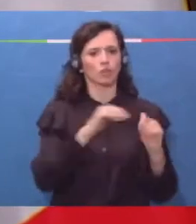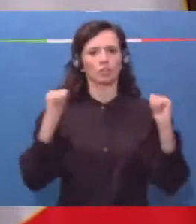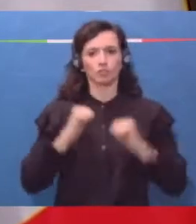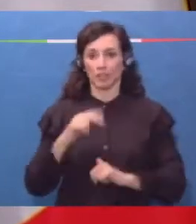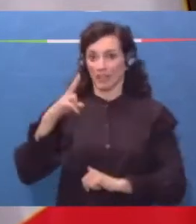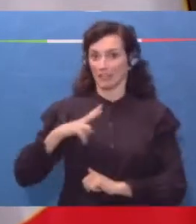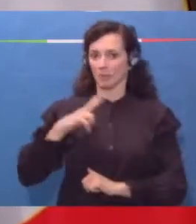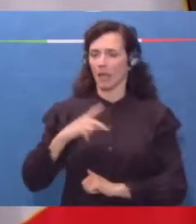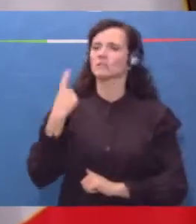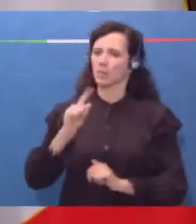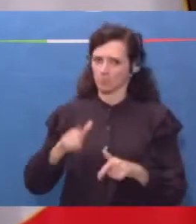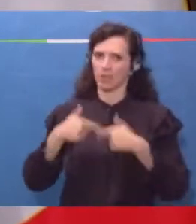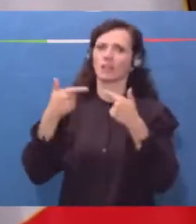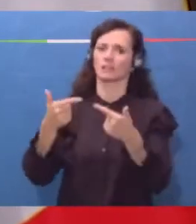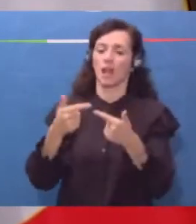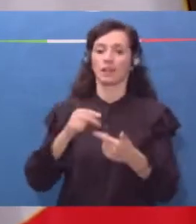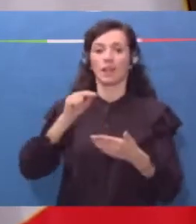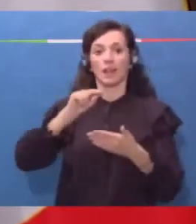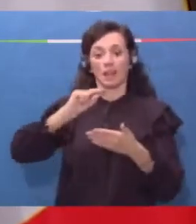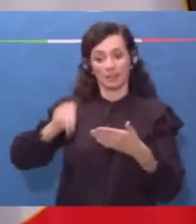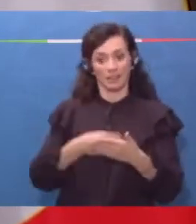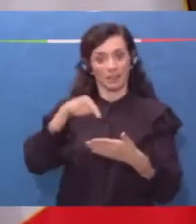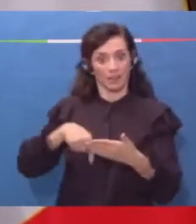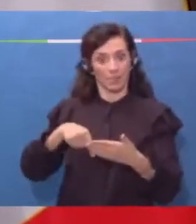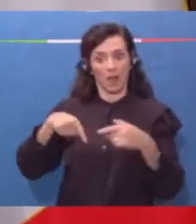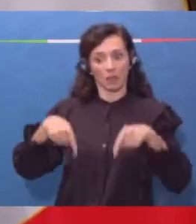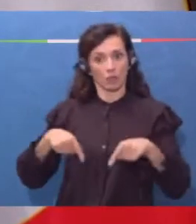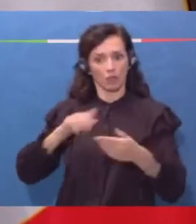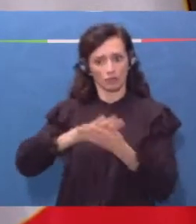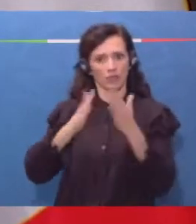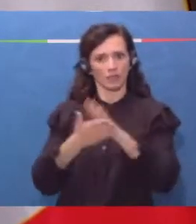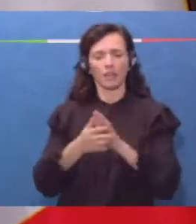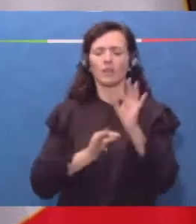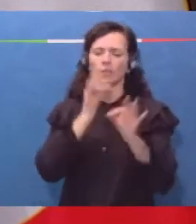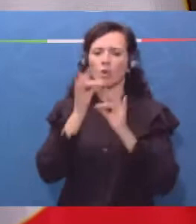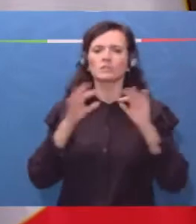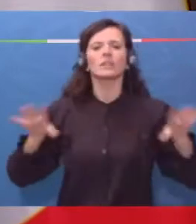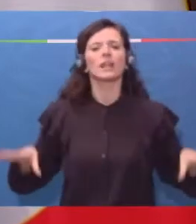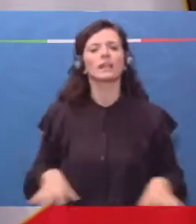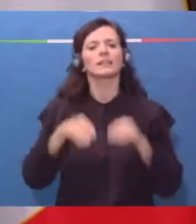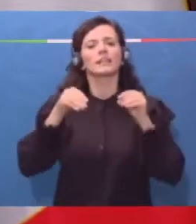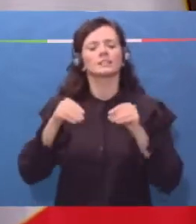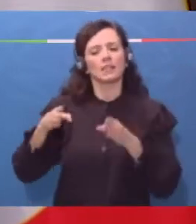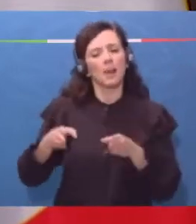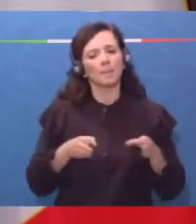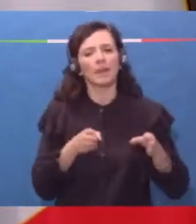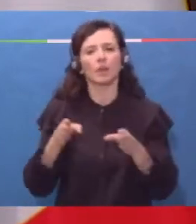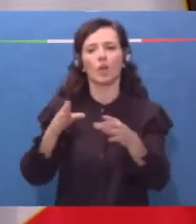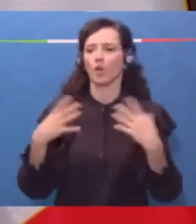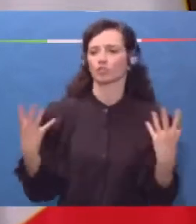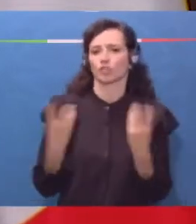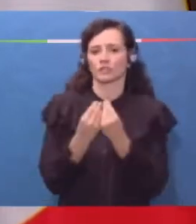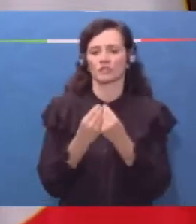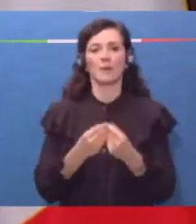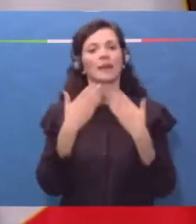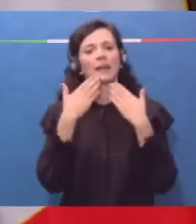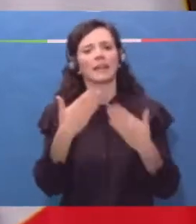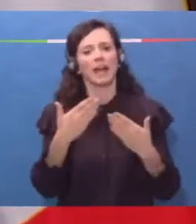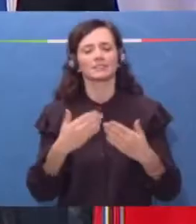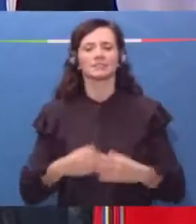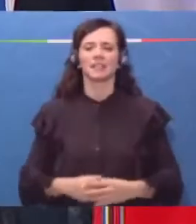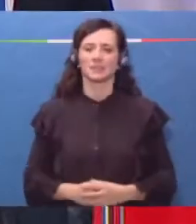Il trattato che abbiamo firmato oggi segna l'inizio di questo percorso. Grazie.